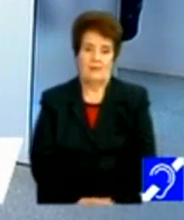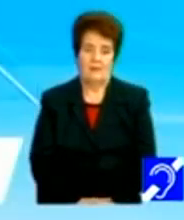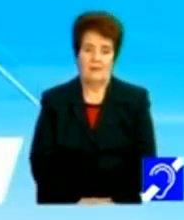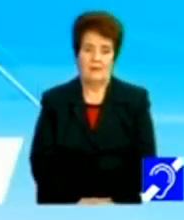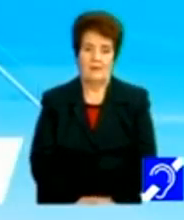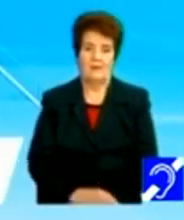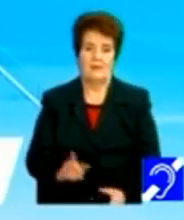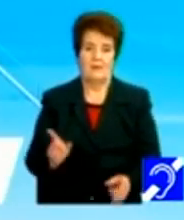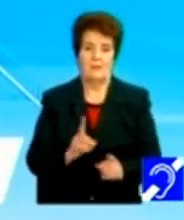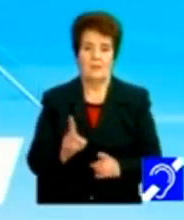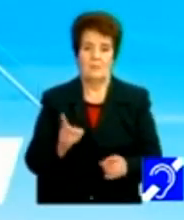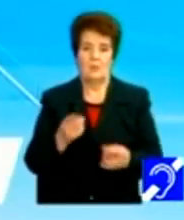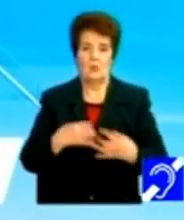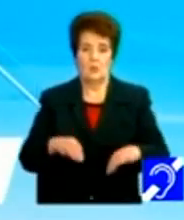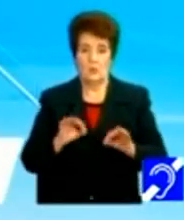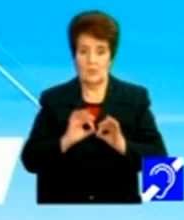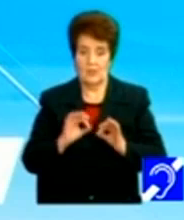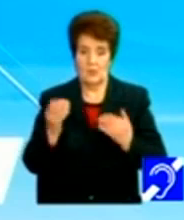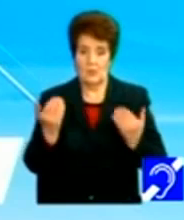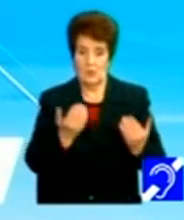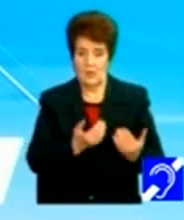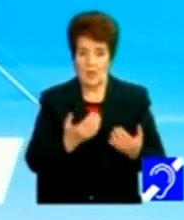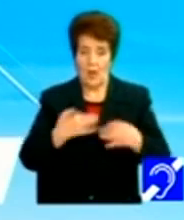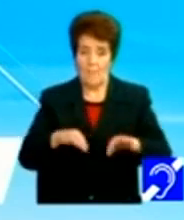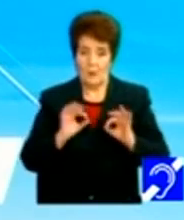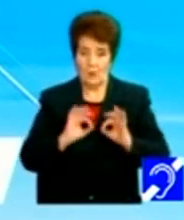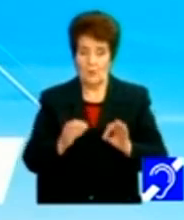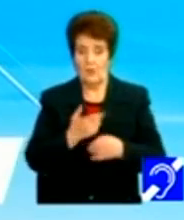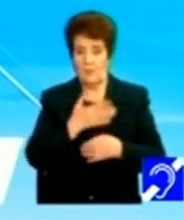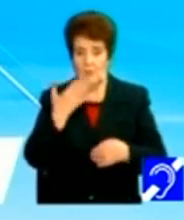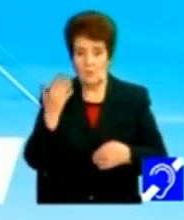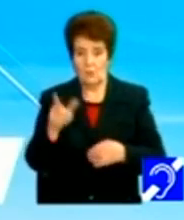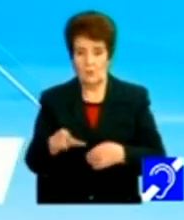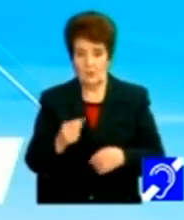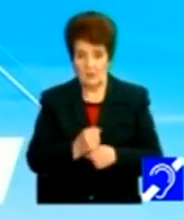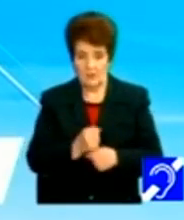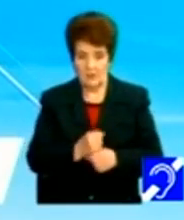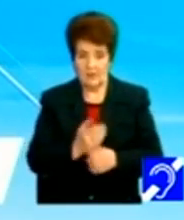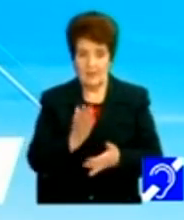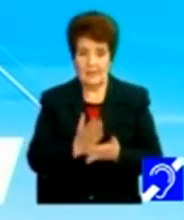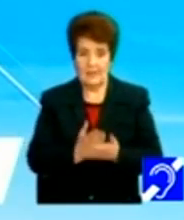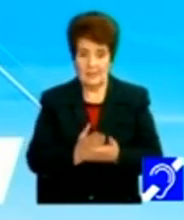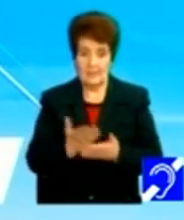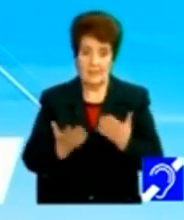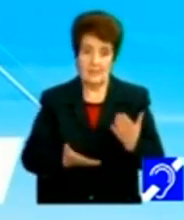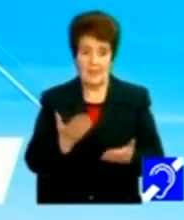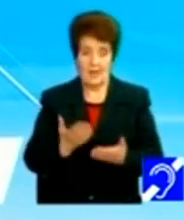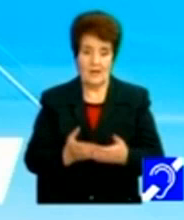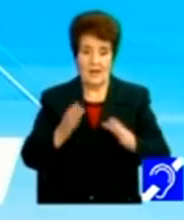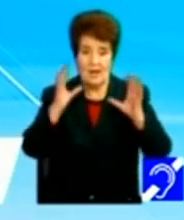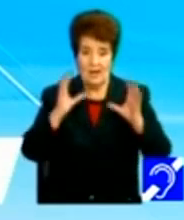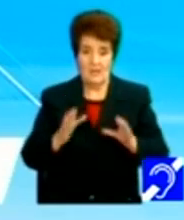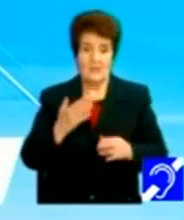Ceea ce privește judecătorii, problema dumnealor și a procurorilor și a multor funcționari este că dacă am avea legea din